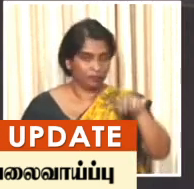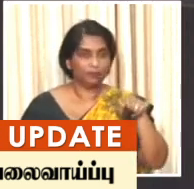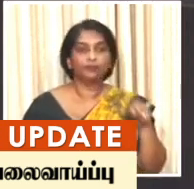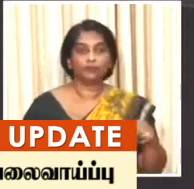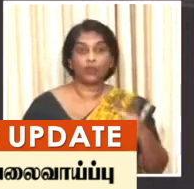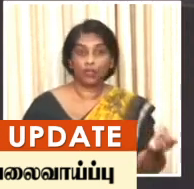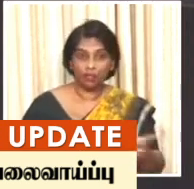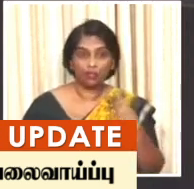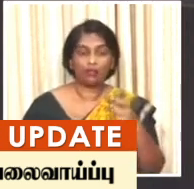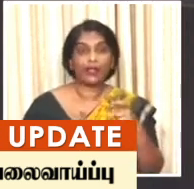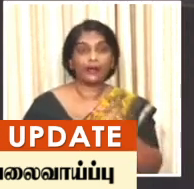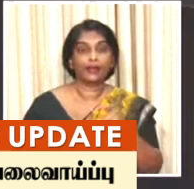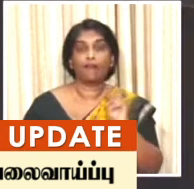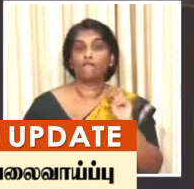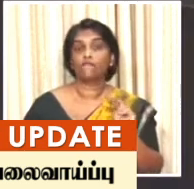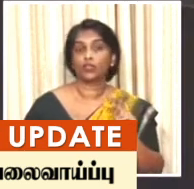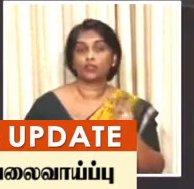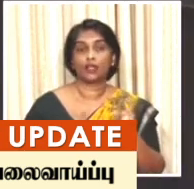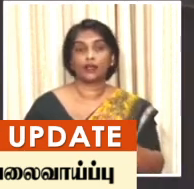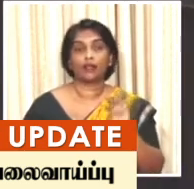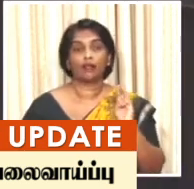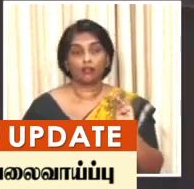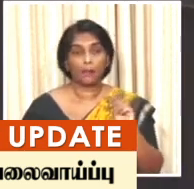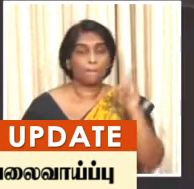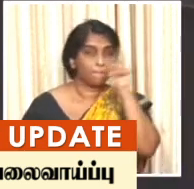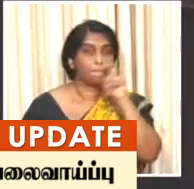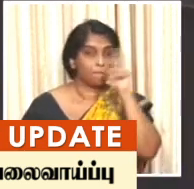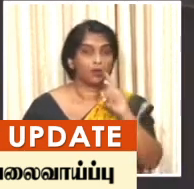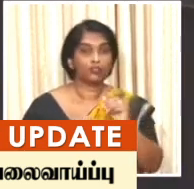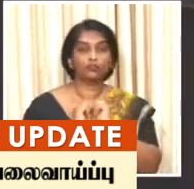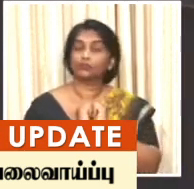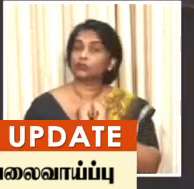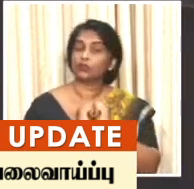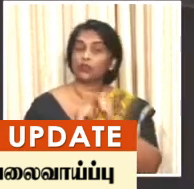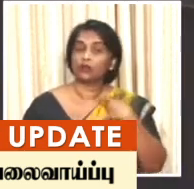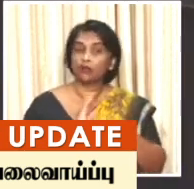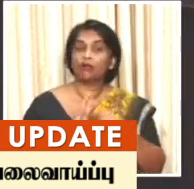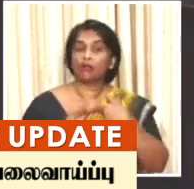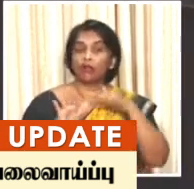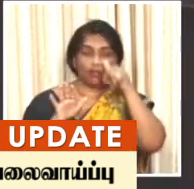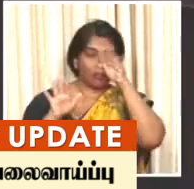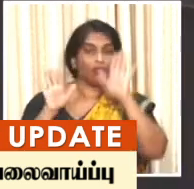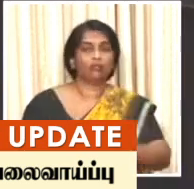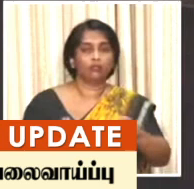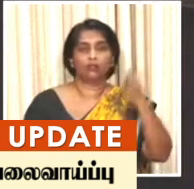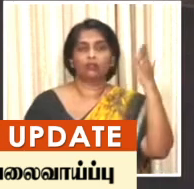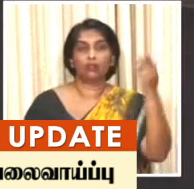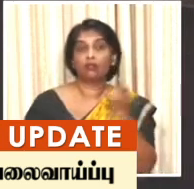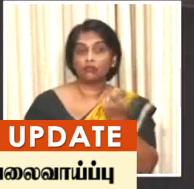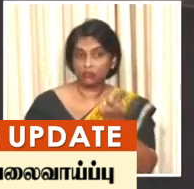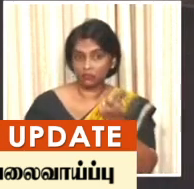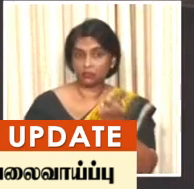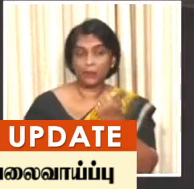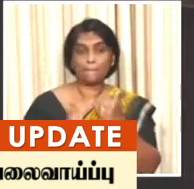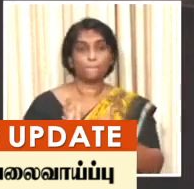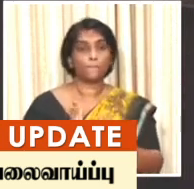එක දවසකට ඩිනාර් 20ක් ඩිනාර් 30ක් දාන්නේ මාස ගණනක් රස්සා මේ රටේ අනීතිකව ඉඳලා තියෙන මේ රටවල් වල. ඒ මුදල